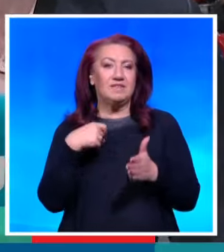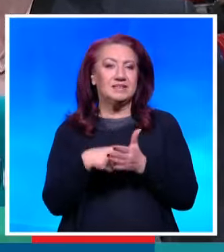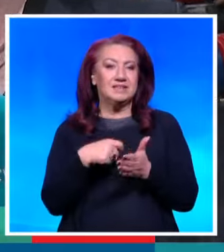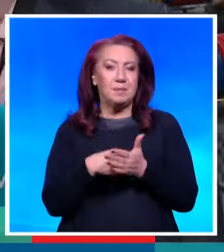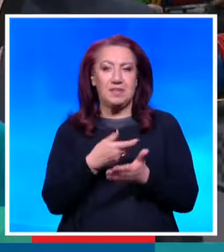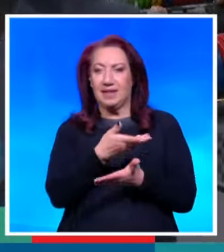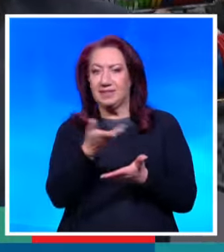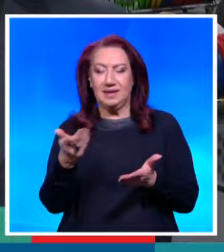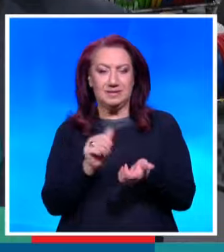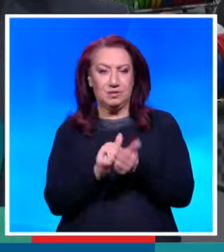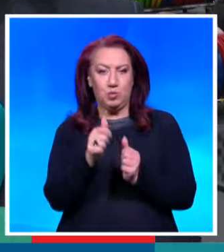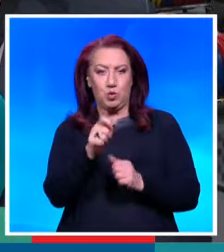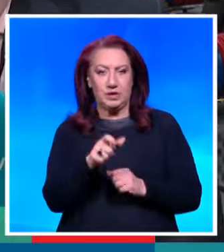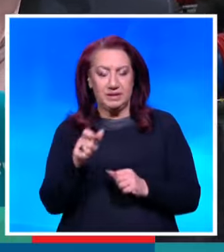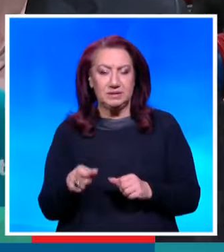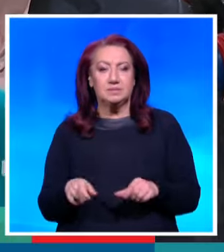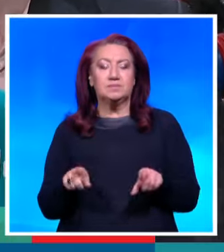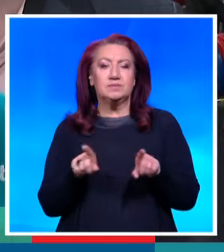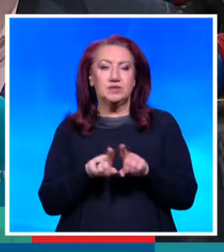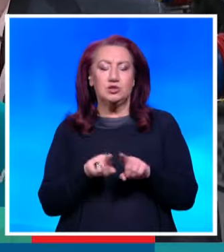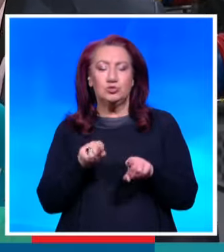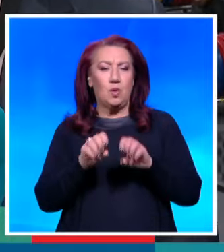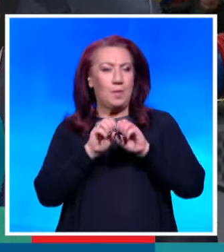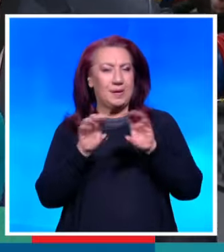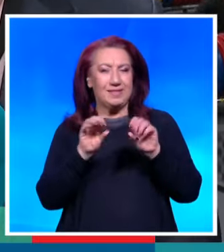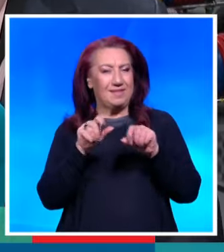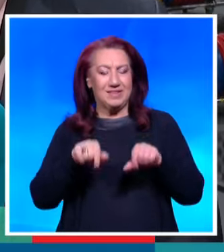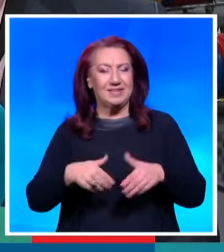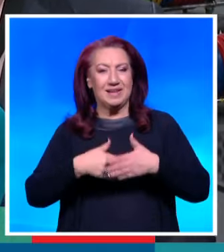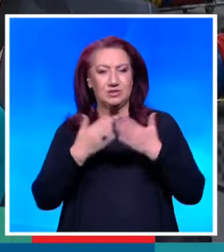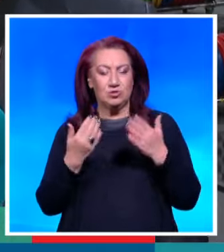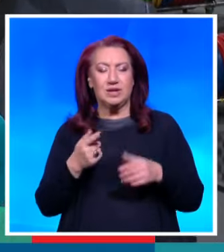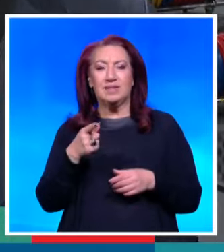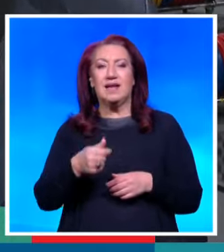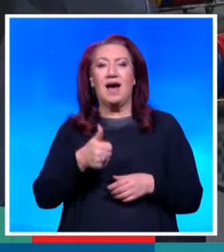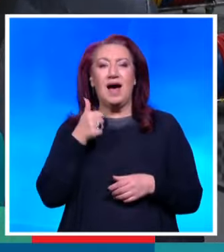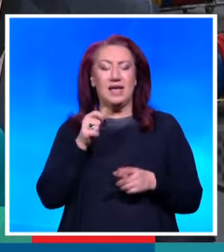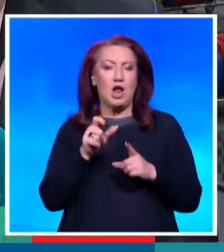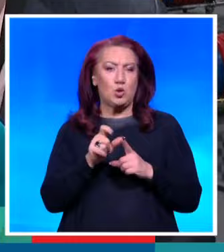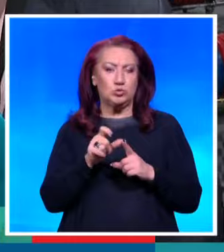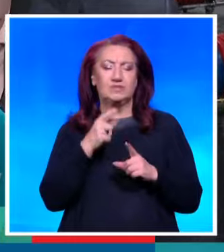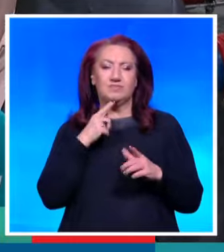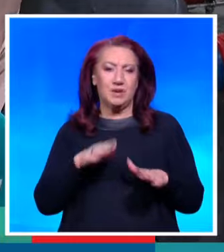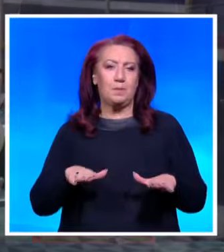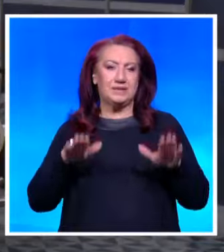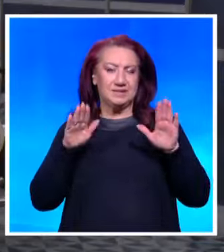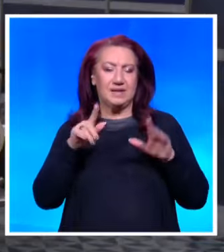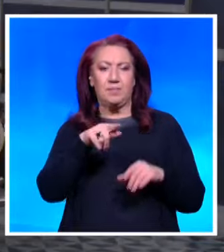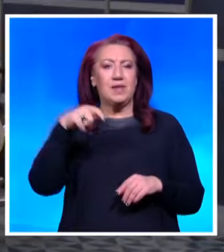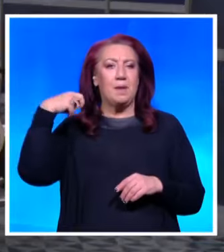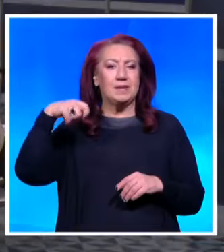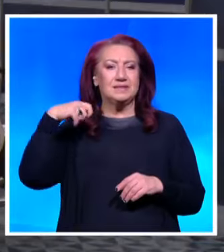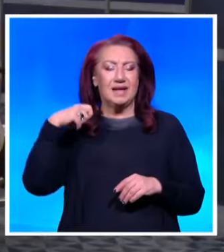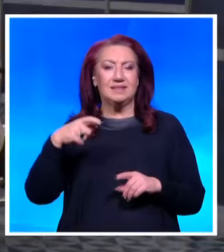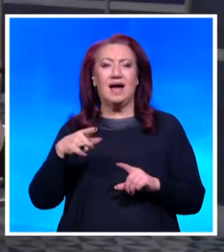от националния отбор. И освен всичко друго, в предаването тази сутрин 4-кратният европейски шампион Ангел Русев призна, че президентът Ариф Маджид дори